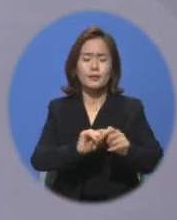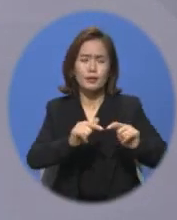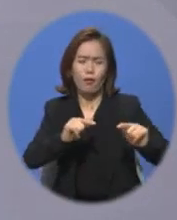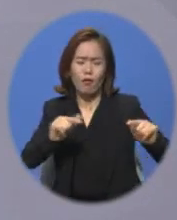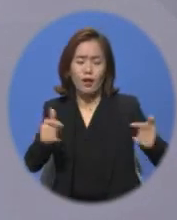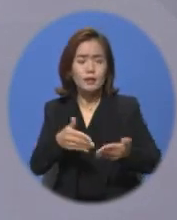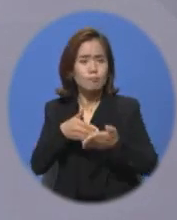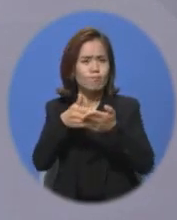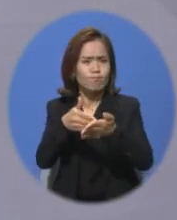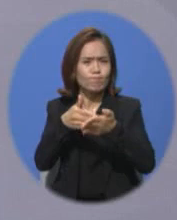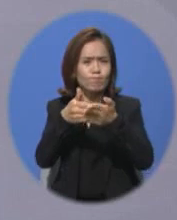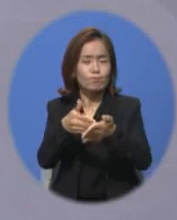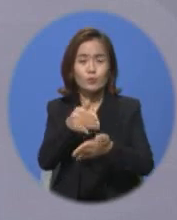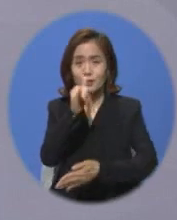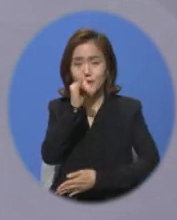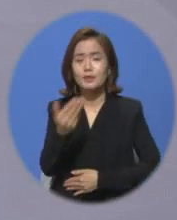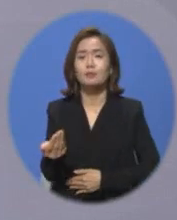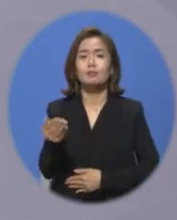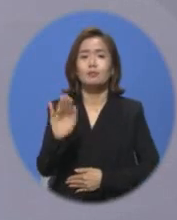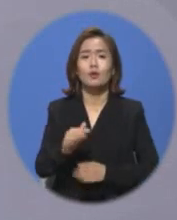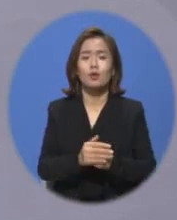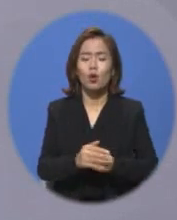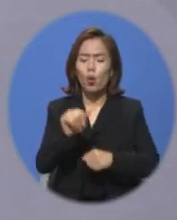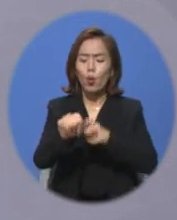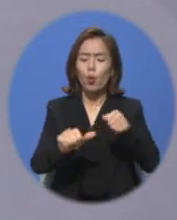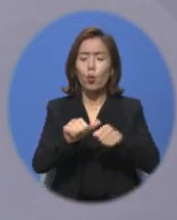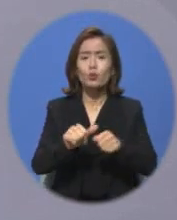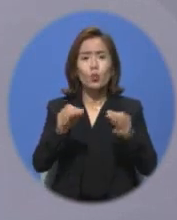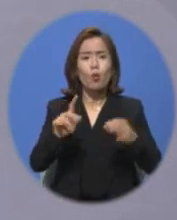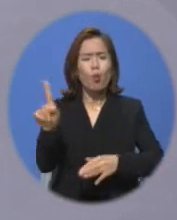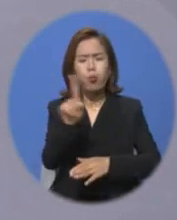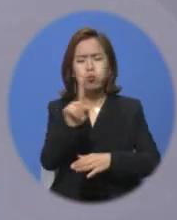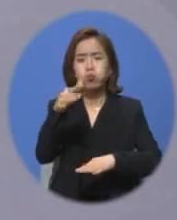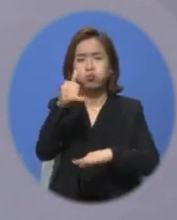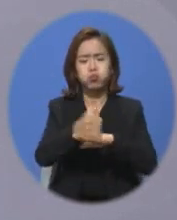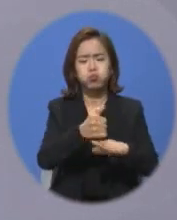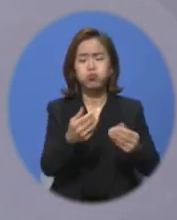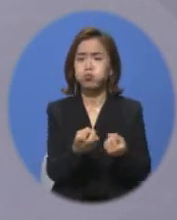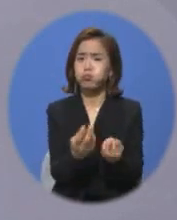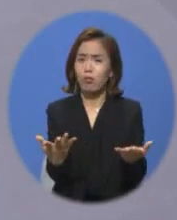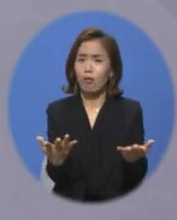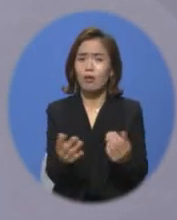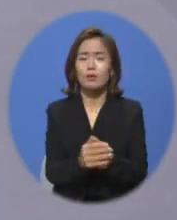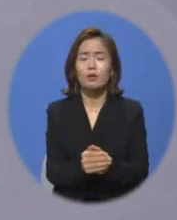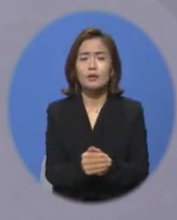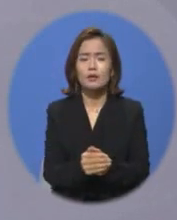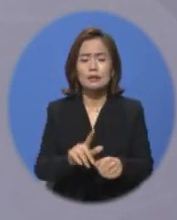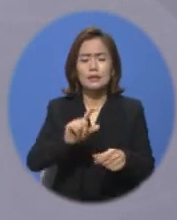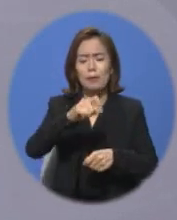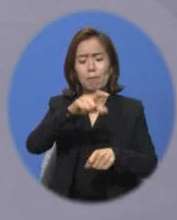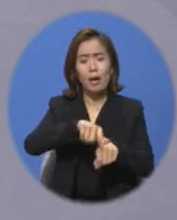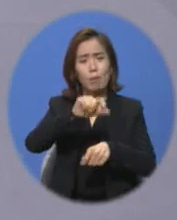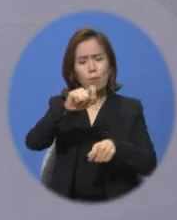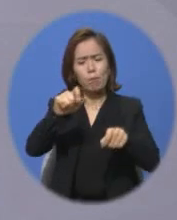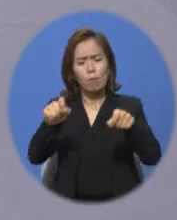이 다양한의견을제시했지만, 5년이지난지금도아무런결론에도달하지못했습니다 .